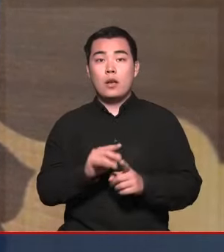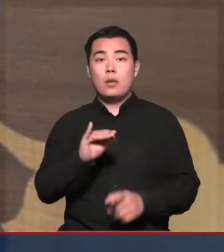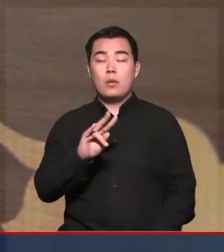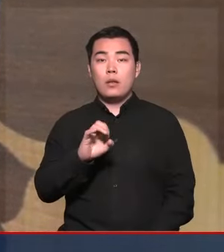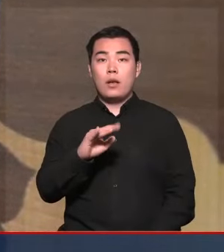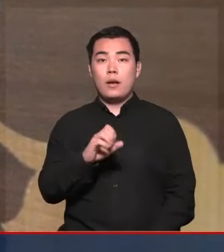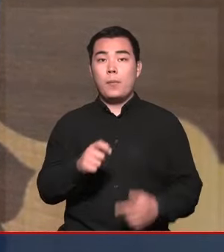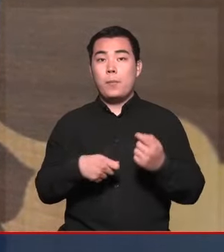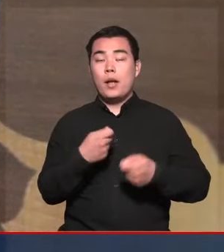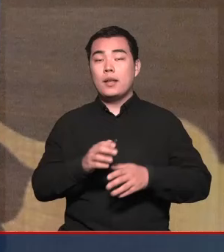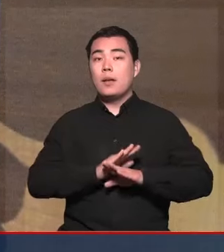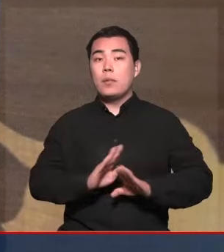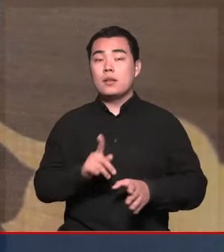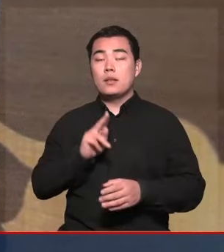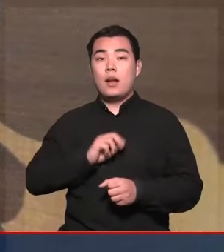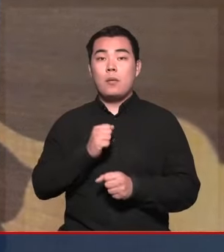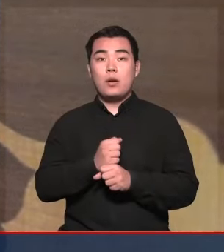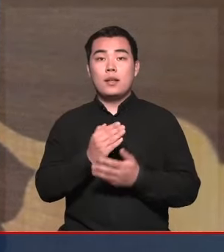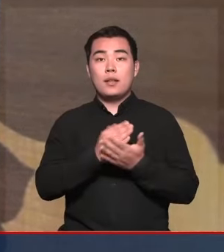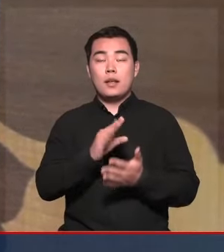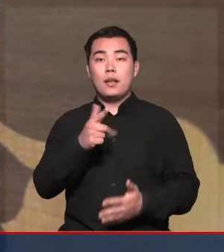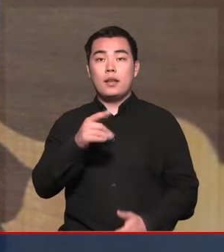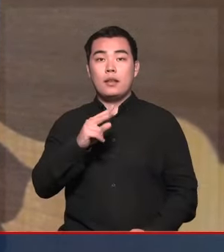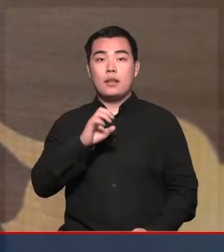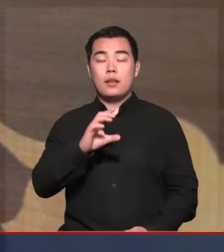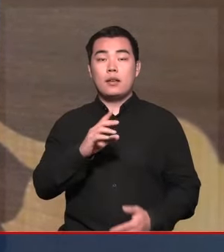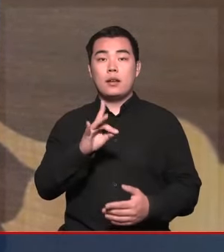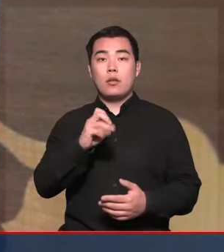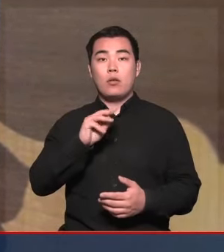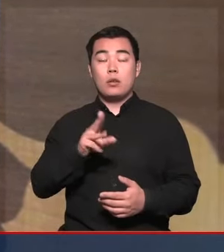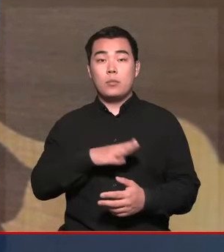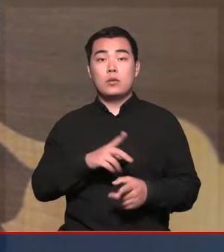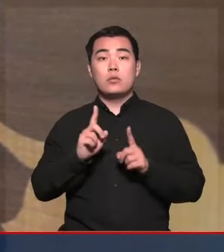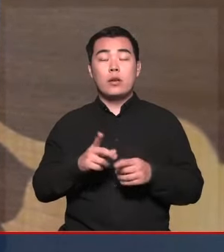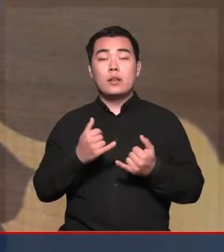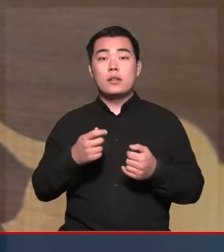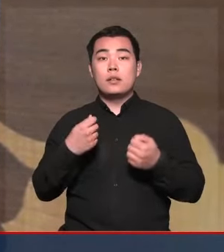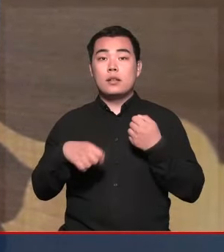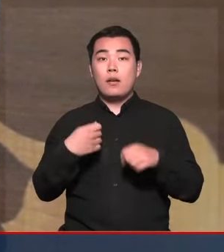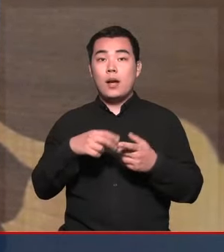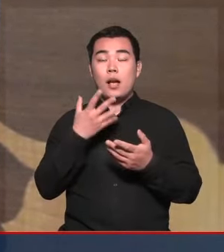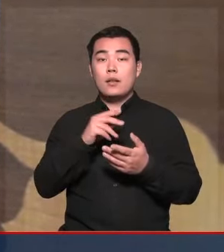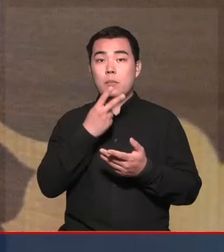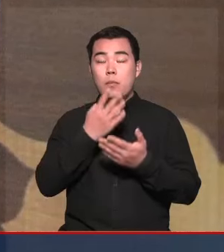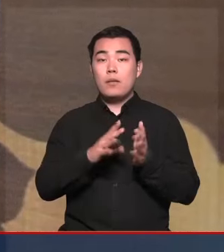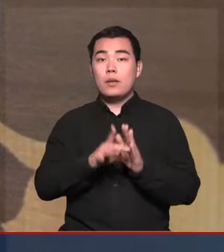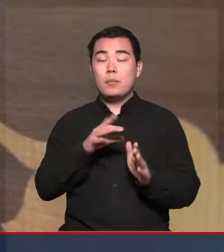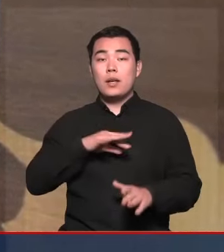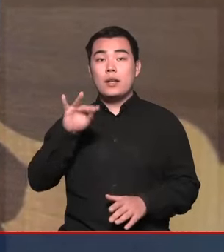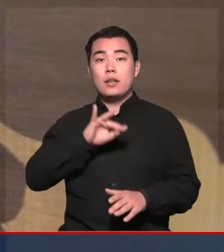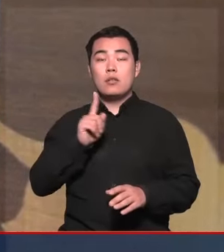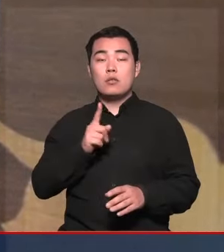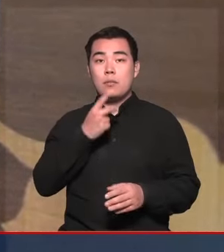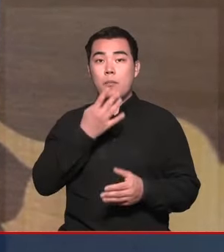ЮНЕСКО-ның материалдық емес құндылықтар тізіміне де Гиннестер рекордтар кітабына да кірген, бірақ тауар таңбалағандай тұтас тарихын оңай